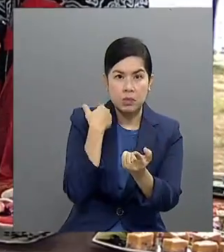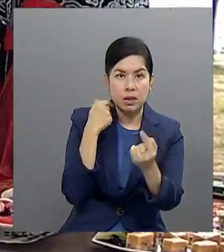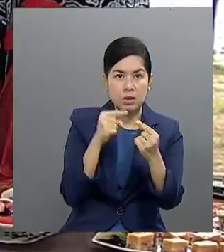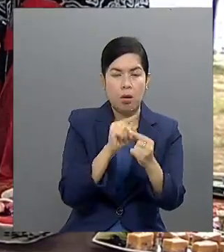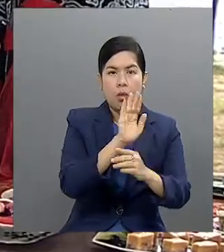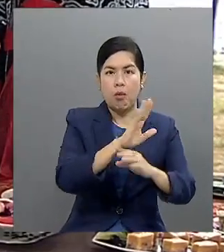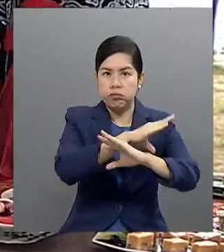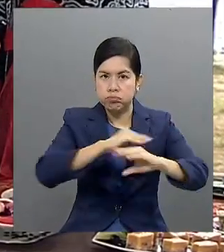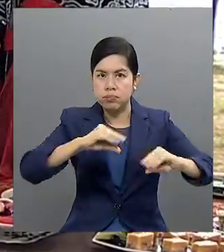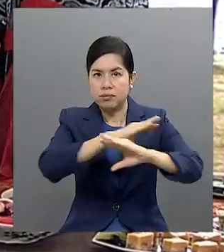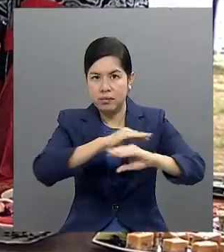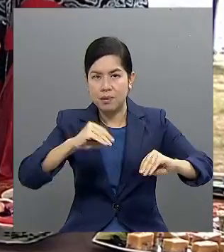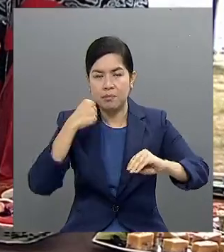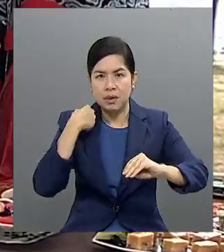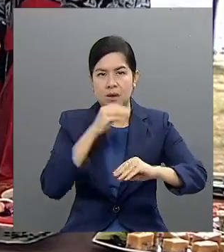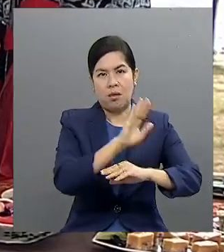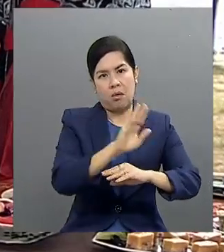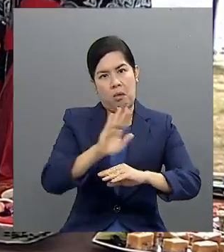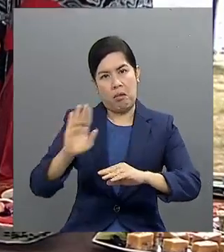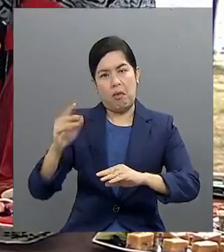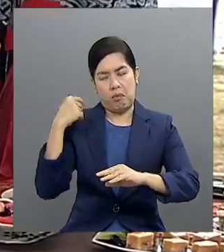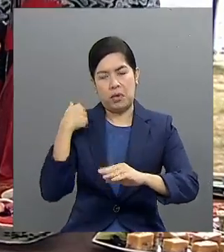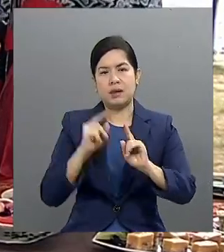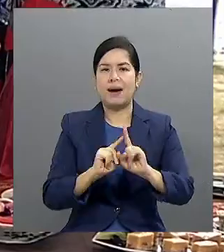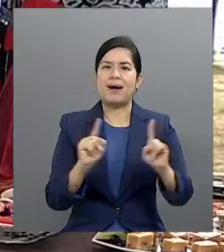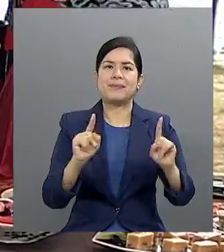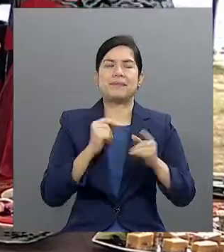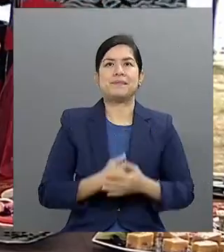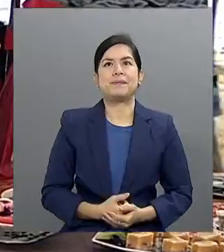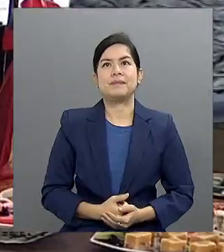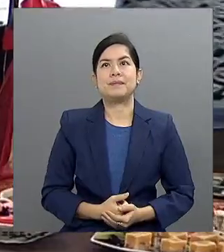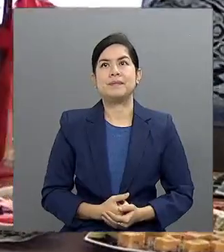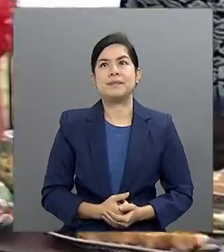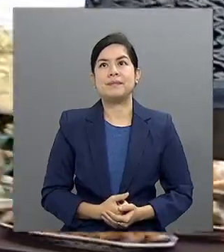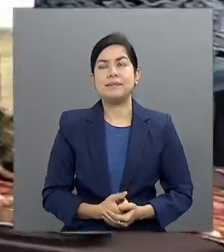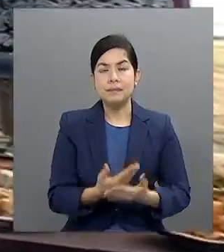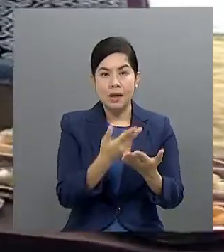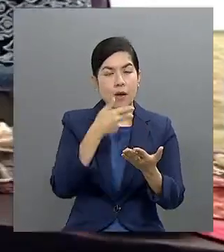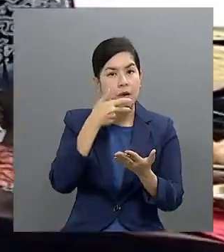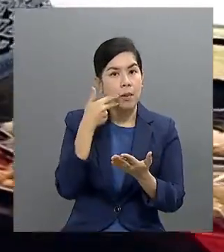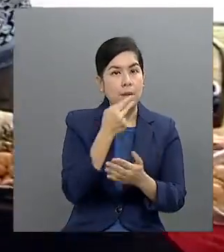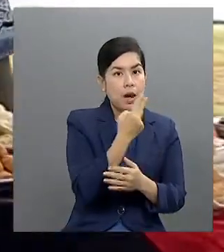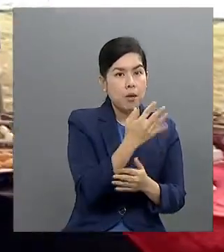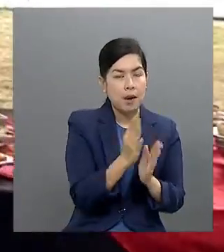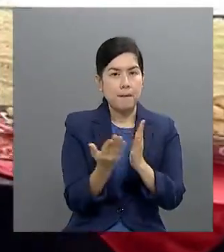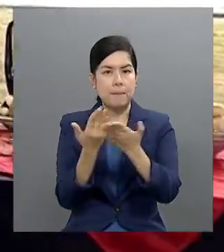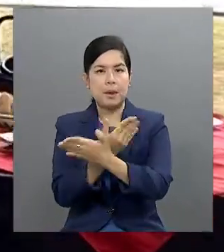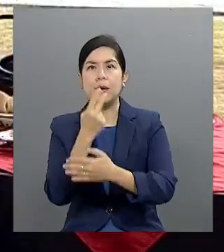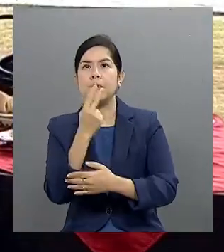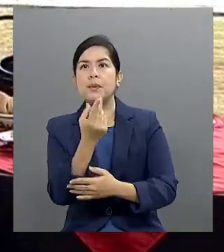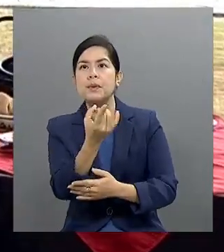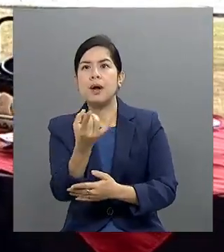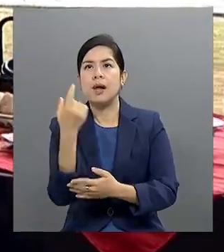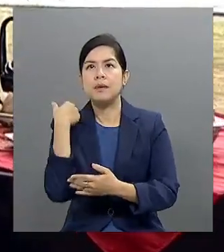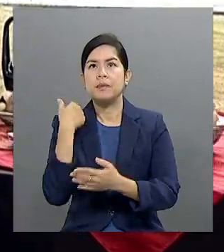จะได้สัมผัสปะหูสังคมวัฒนธรรมที่หลากหลายนะครับ จากขนมสดเดี๋ยวมาดูทางนี้บ้าง ทางนี้ครับมาที่เรื่องของบางครั้งนะครับ